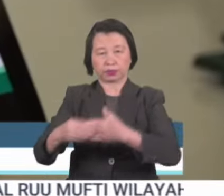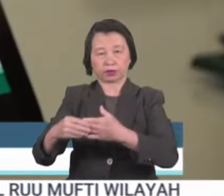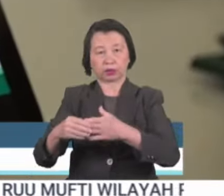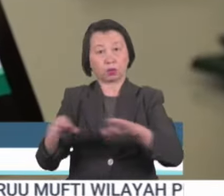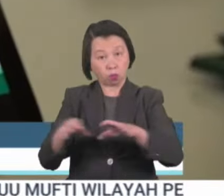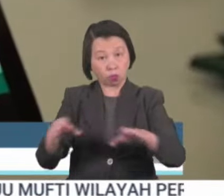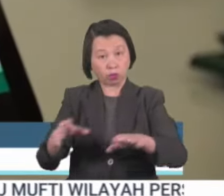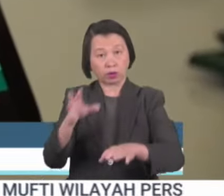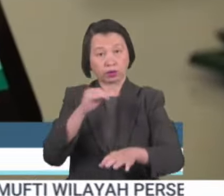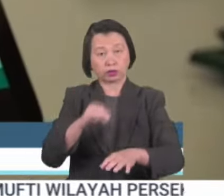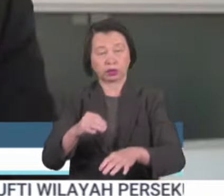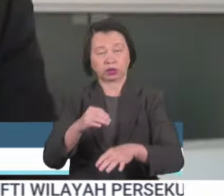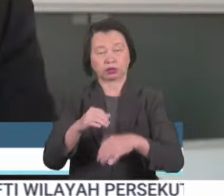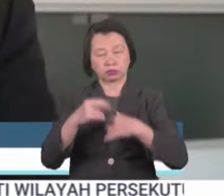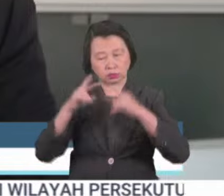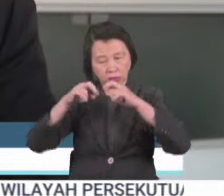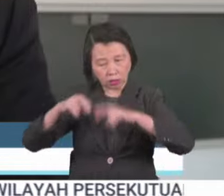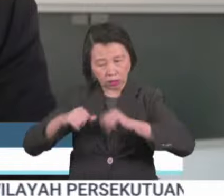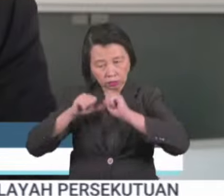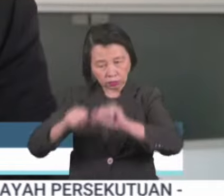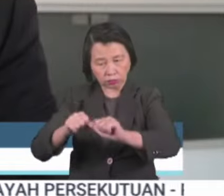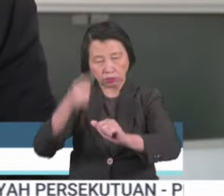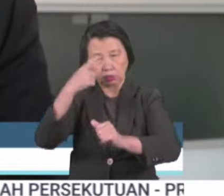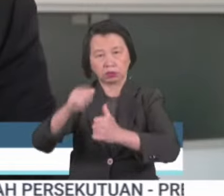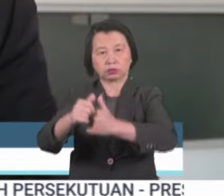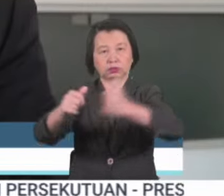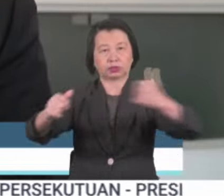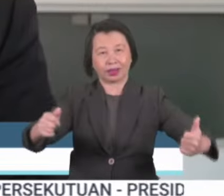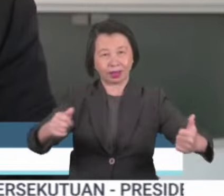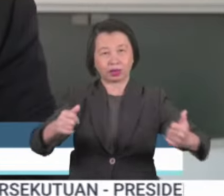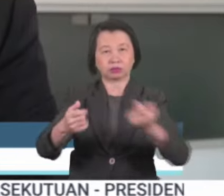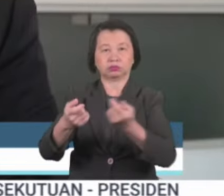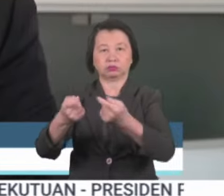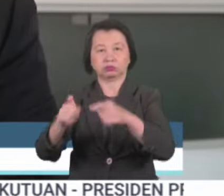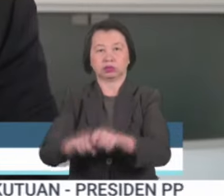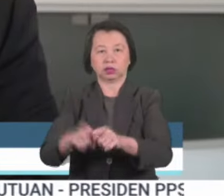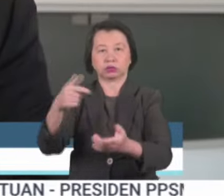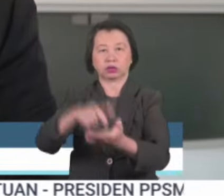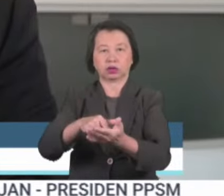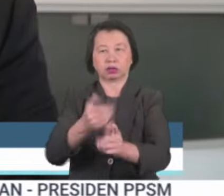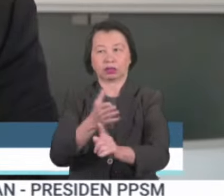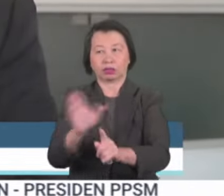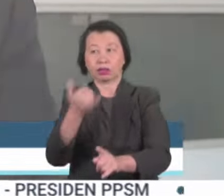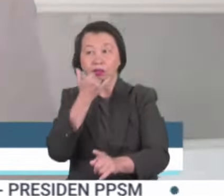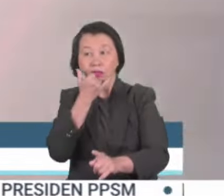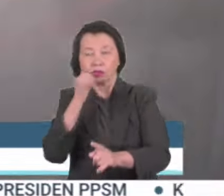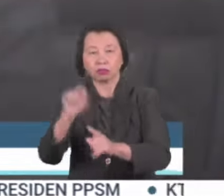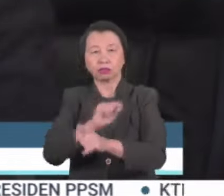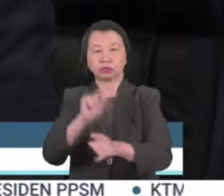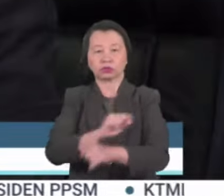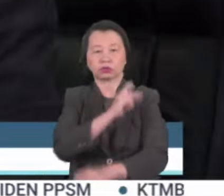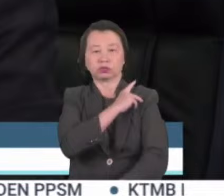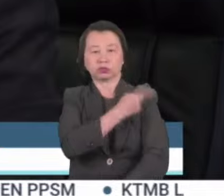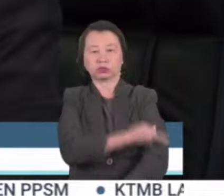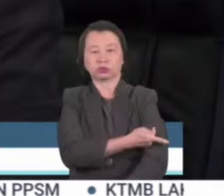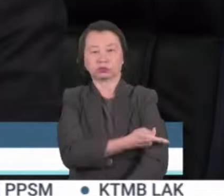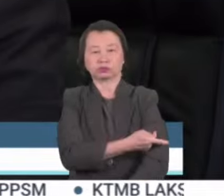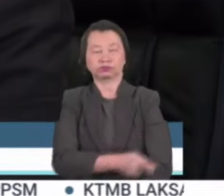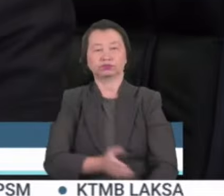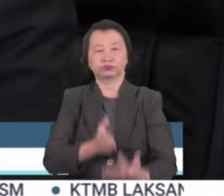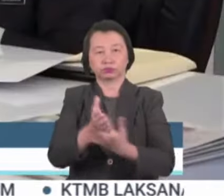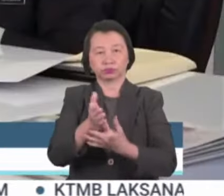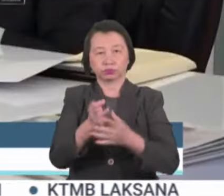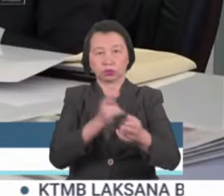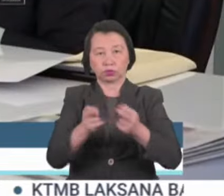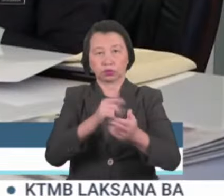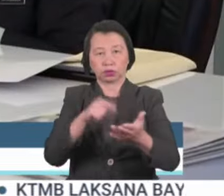dan kajian yang berterusan untuk mengelakkan daripada berlaku lagi penyelewengan dan salah guna kuasa. Melalui usaha